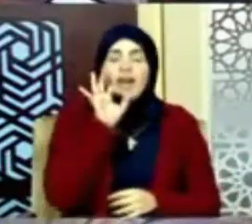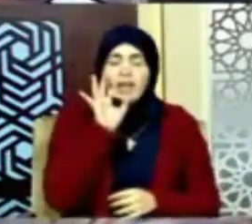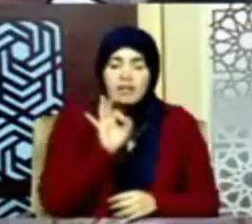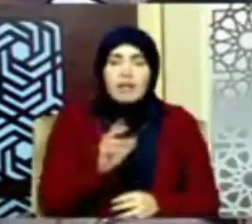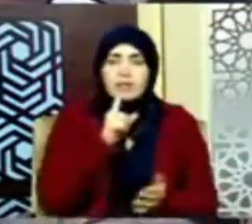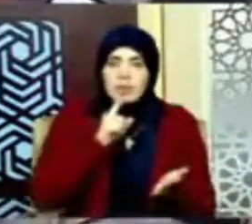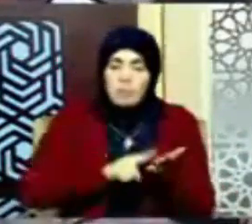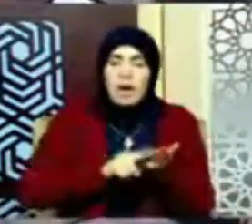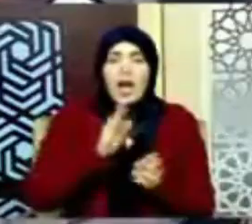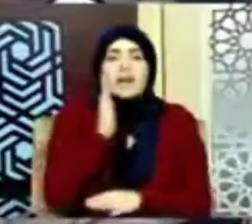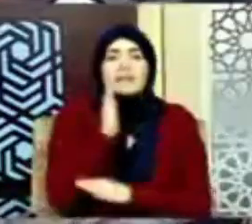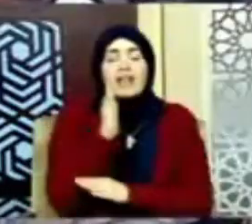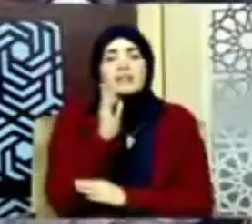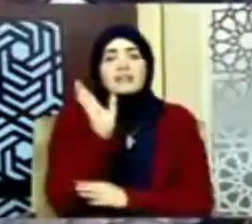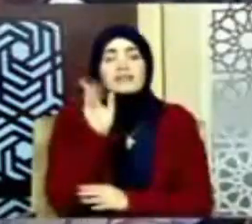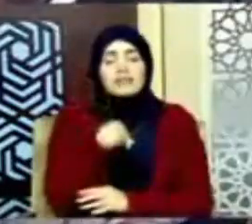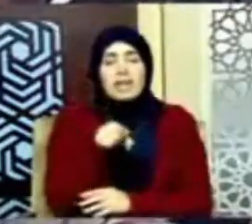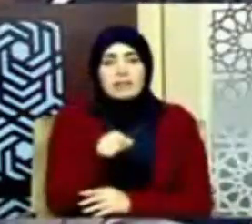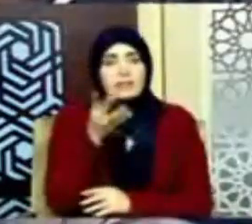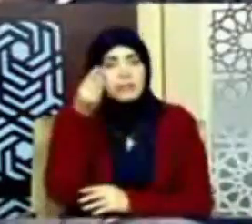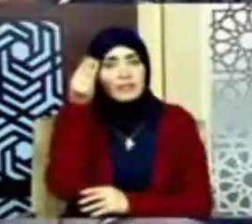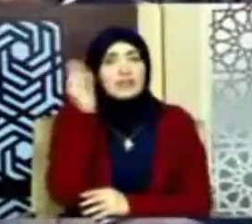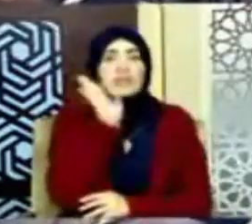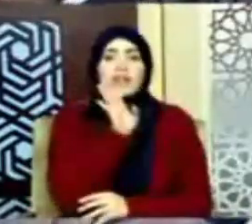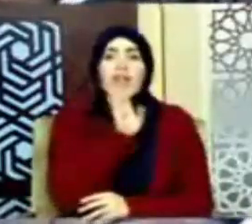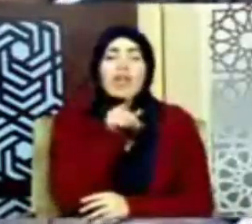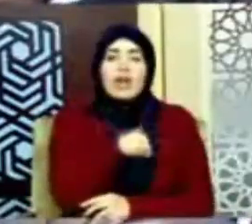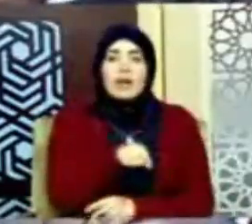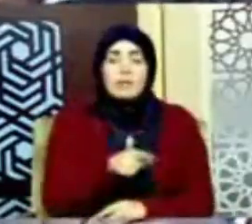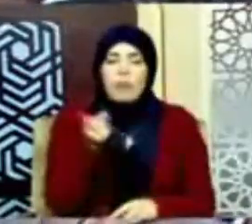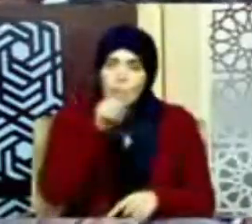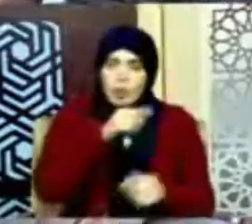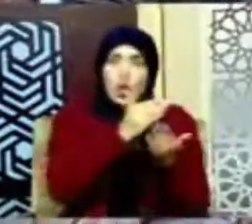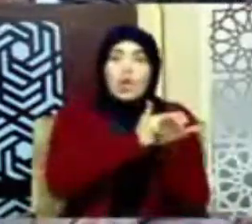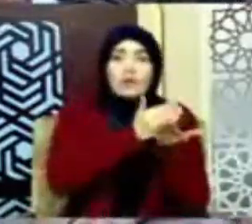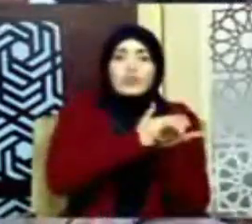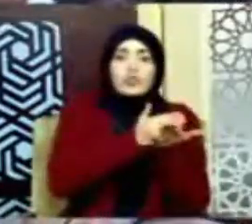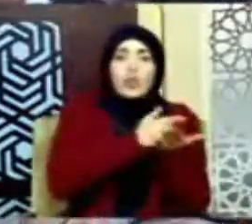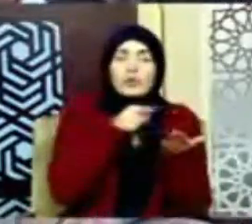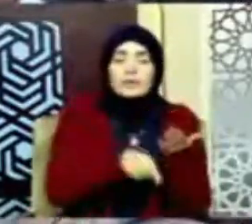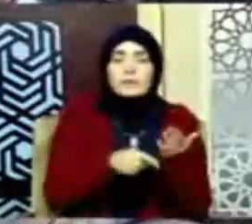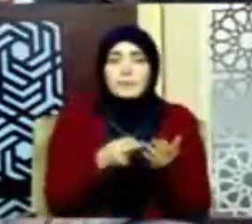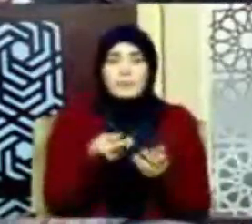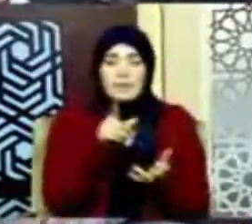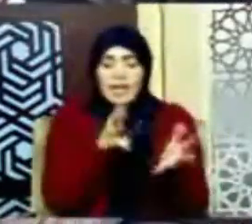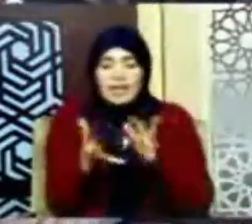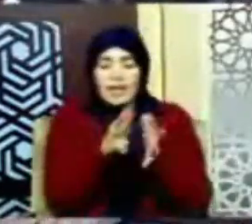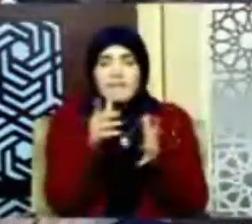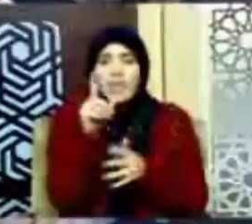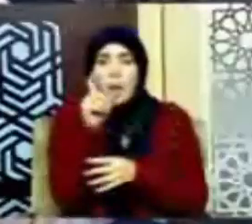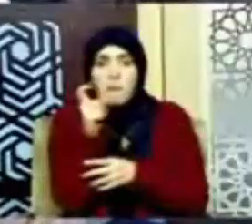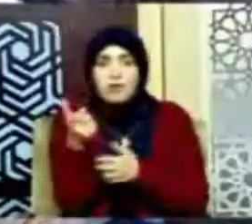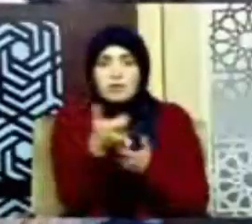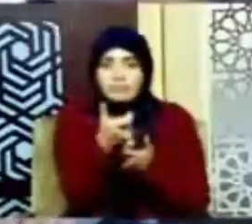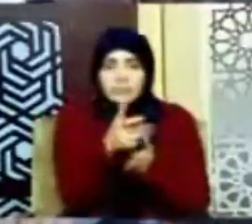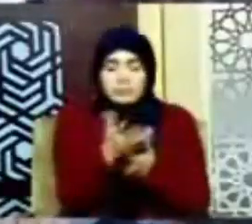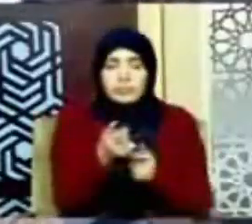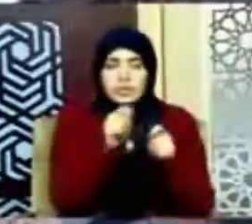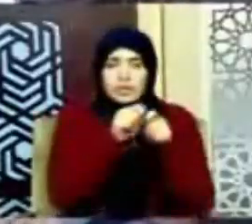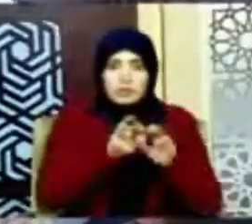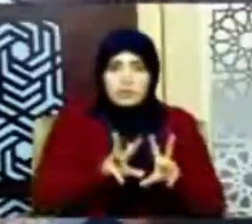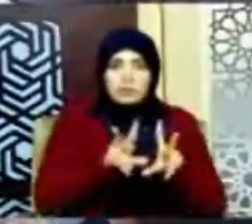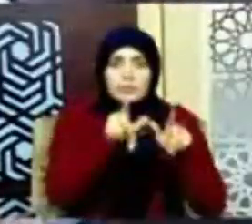بالعلم. الاقتصاد، تقنيات استخدام المياه، بالعلم تستصلح الأراضي، بالعلم